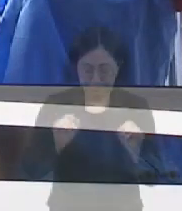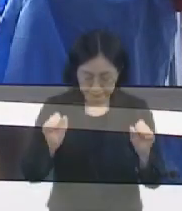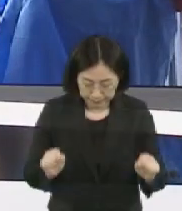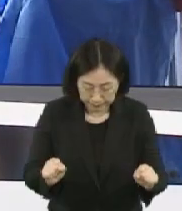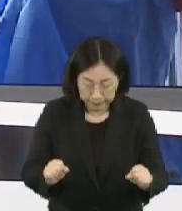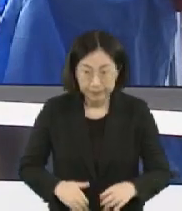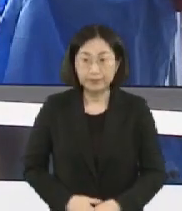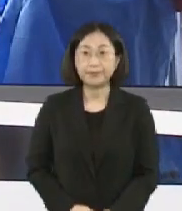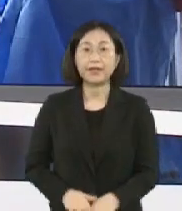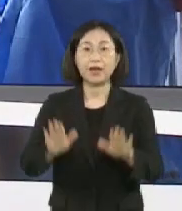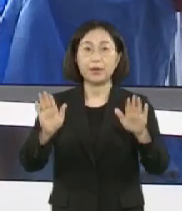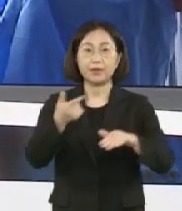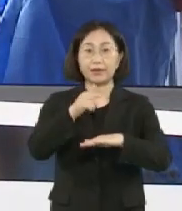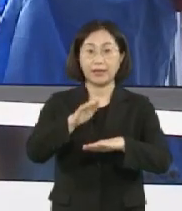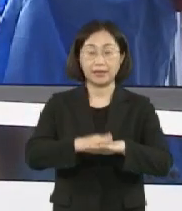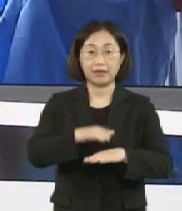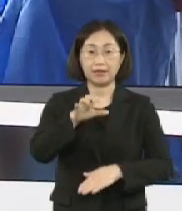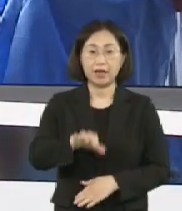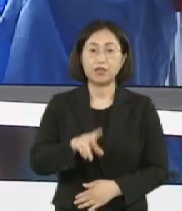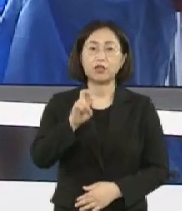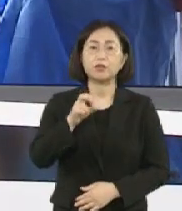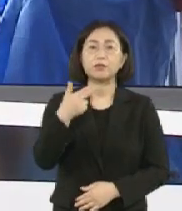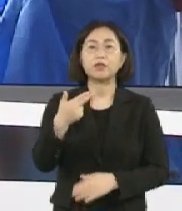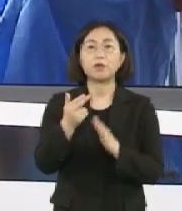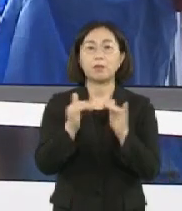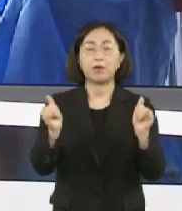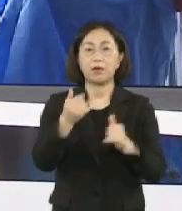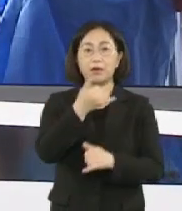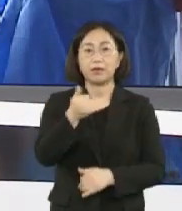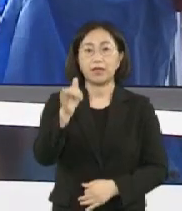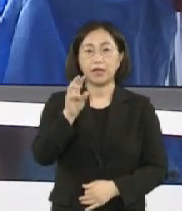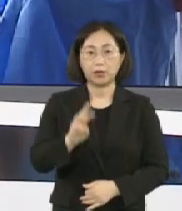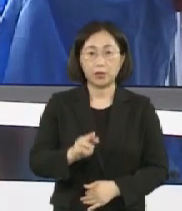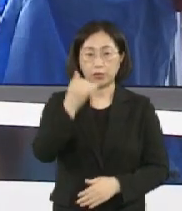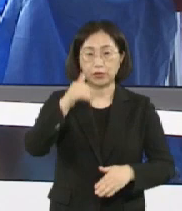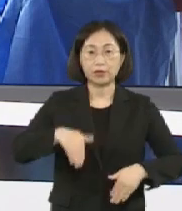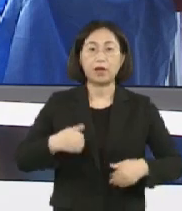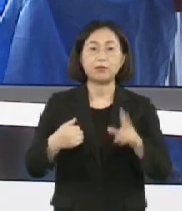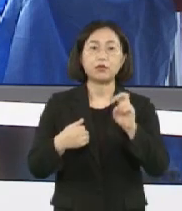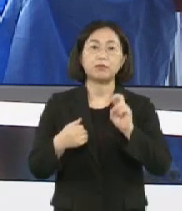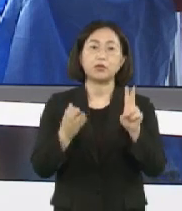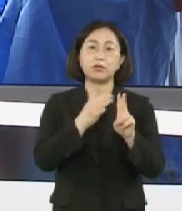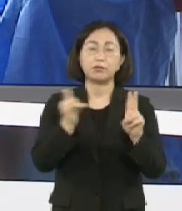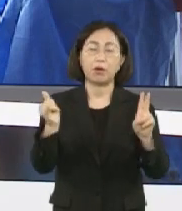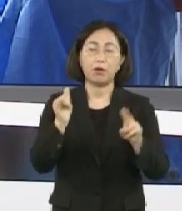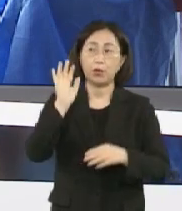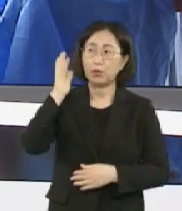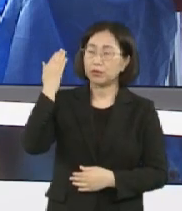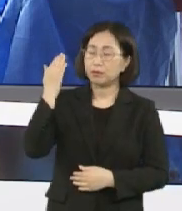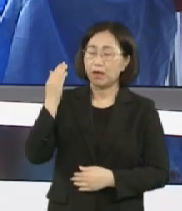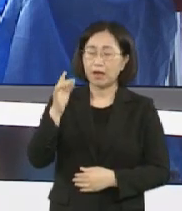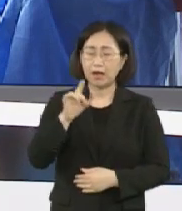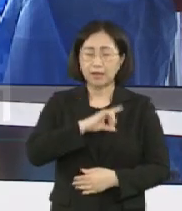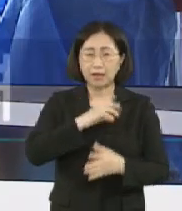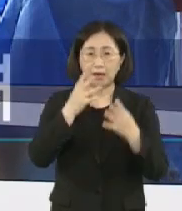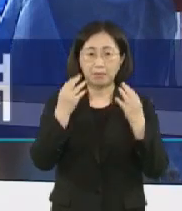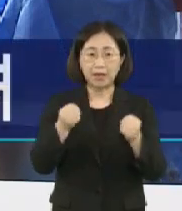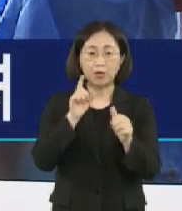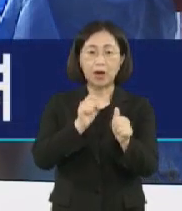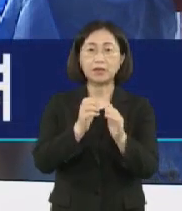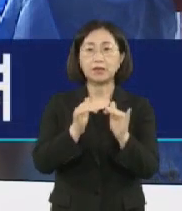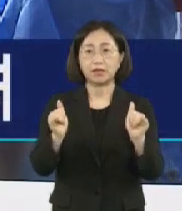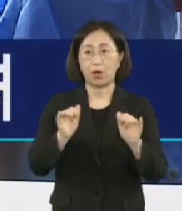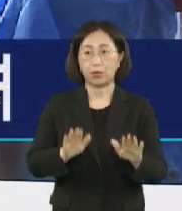여러분 안녕하십니까? 오늘 대전에서 27명, 세종과 충남은 22명, 근래 들어 가장 많은 코로나19